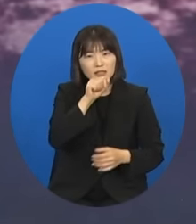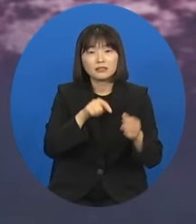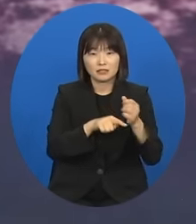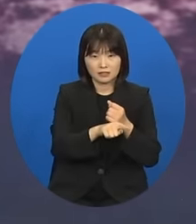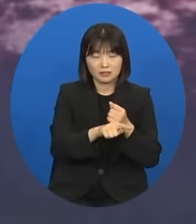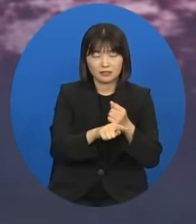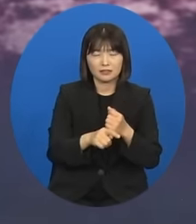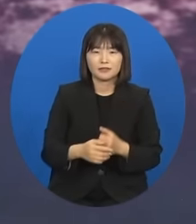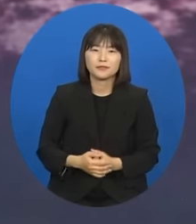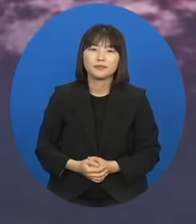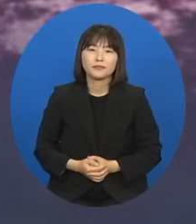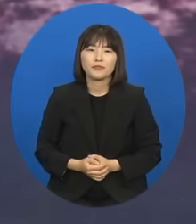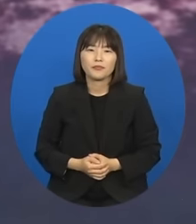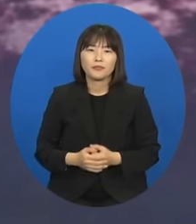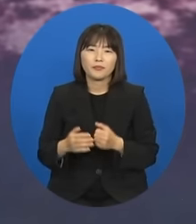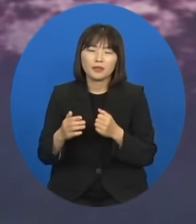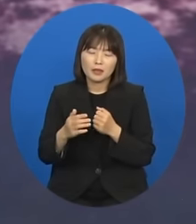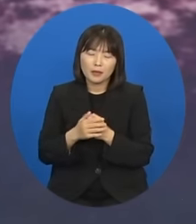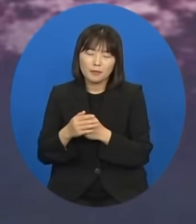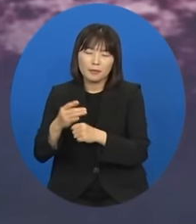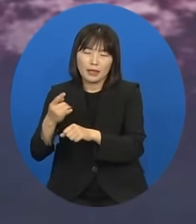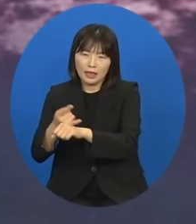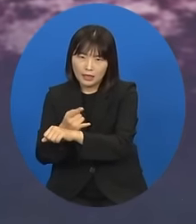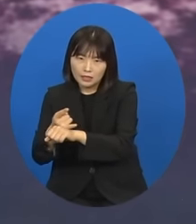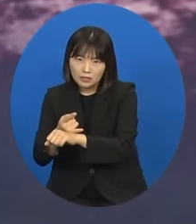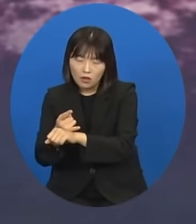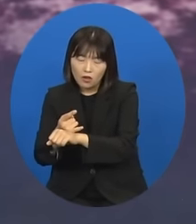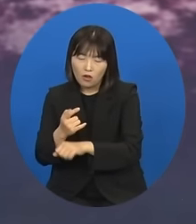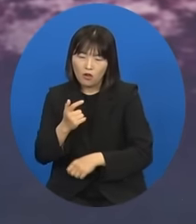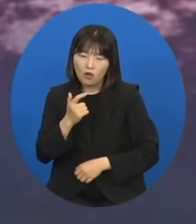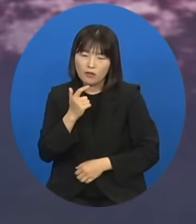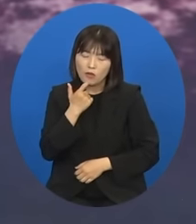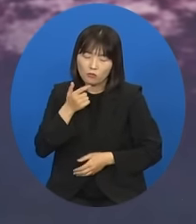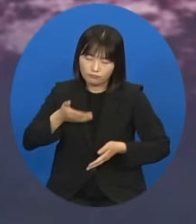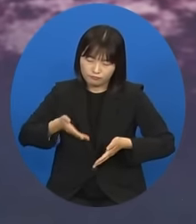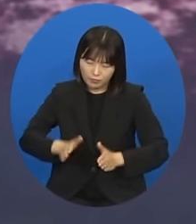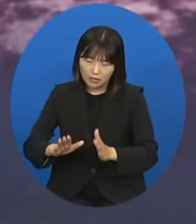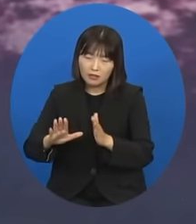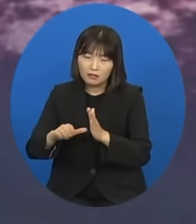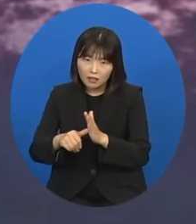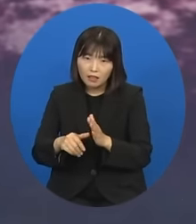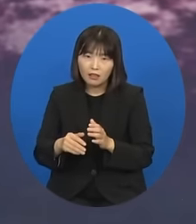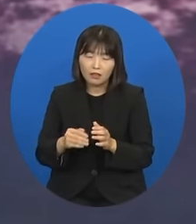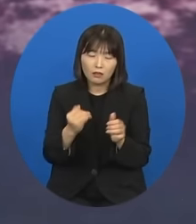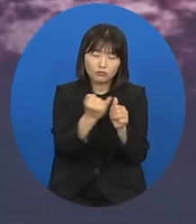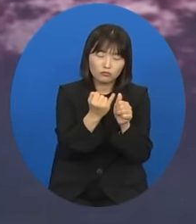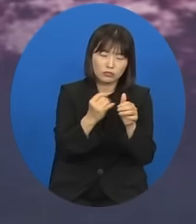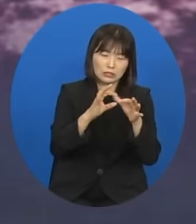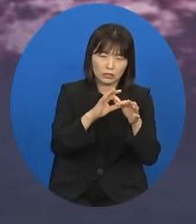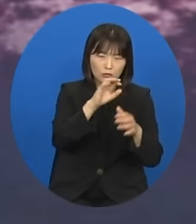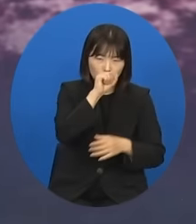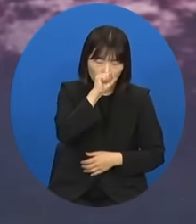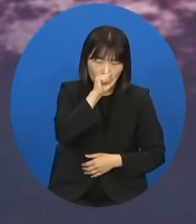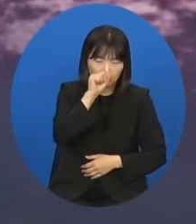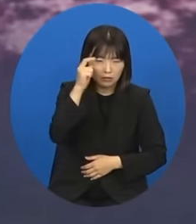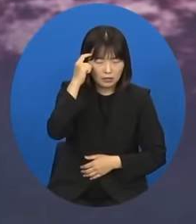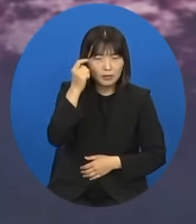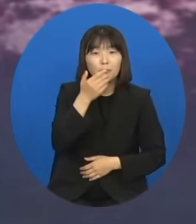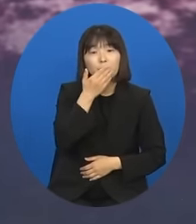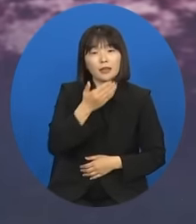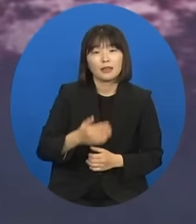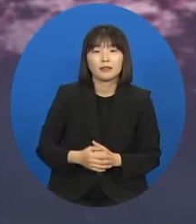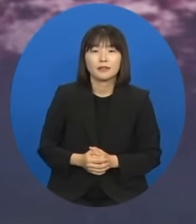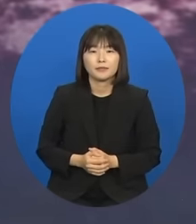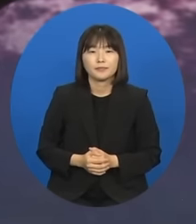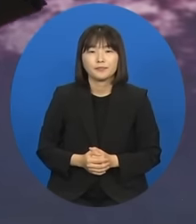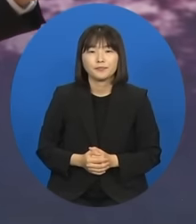이제이 에서와이 야곱을 낳았을 때 부부 금소리 좋았다라고 충분히 추정해 볼 수가 있는 거예요